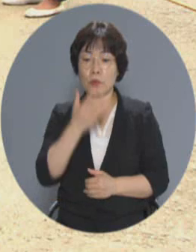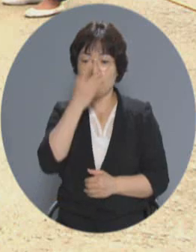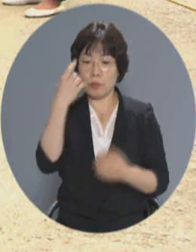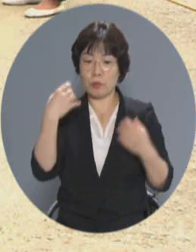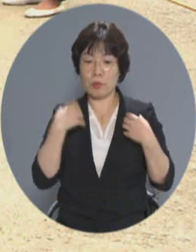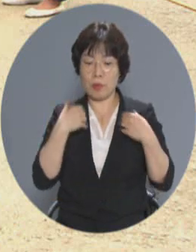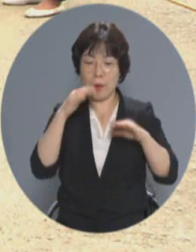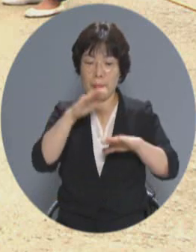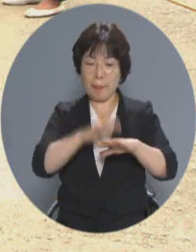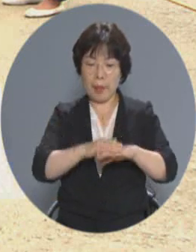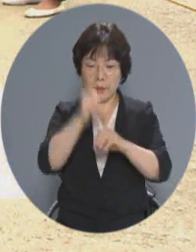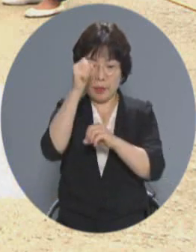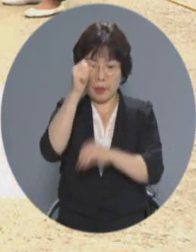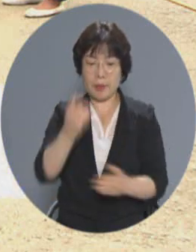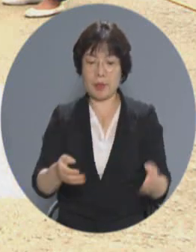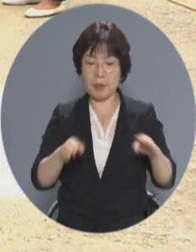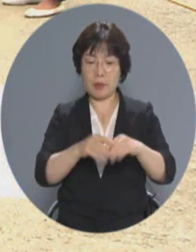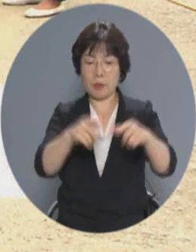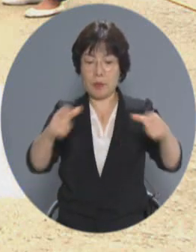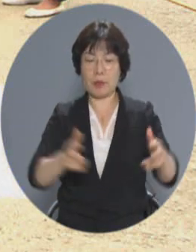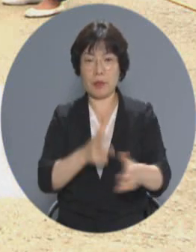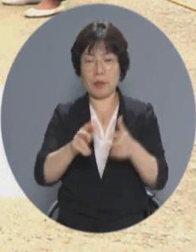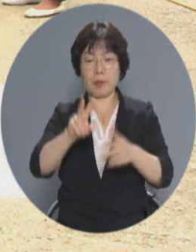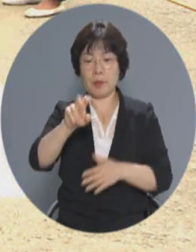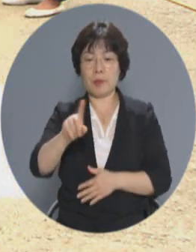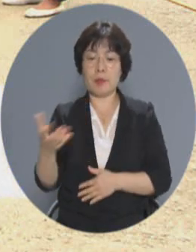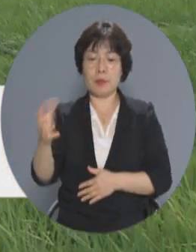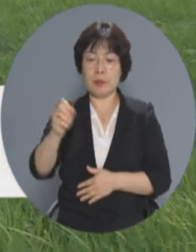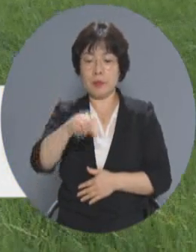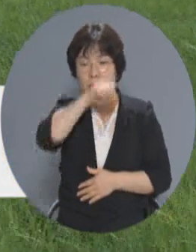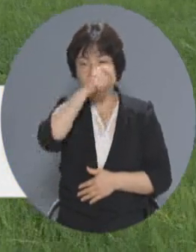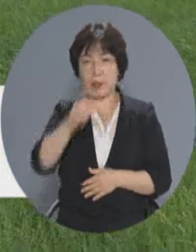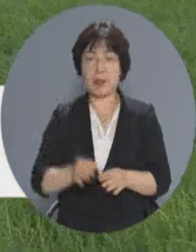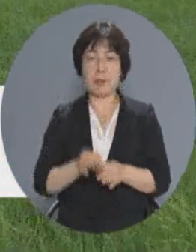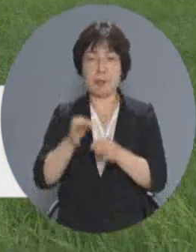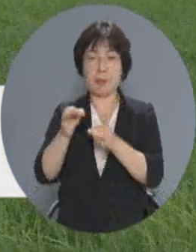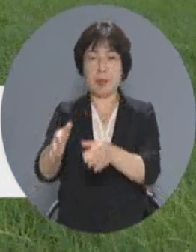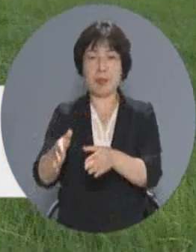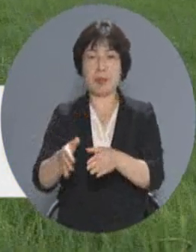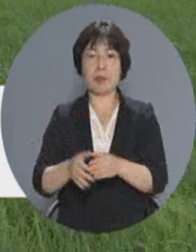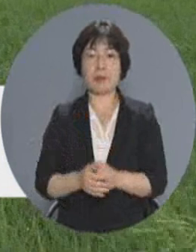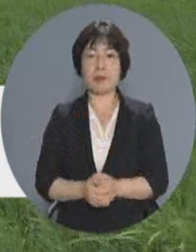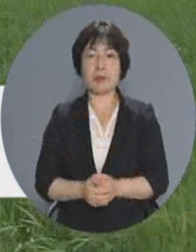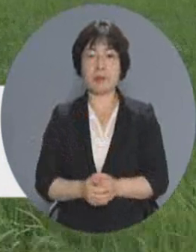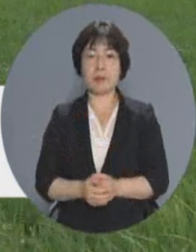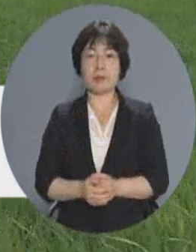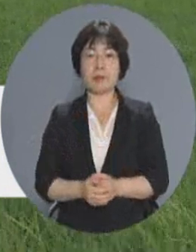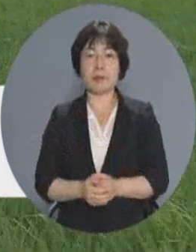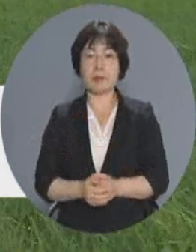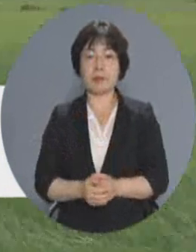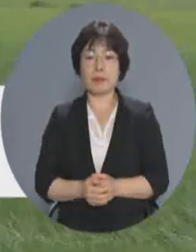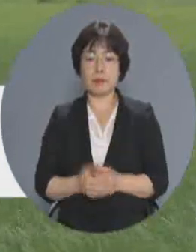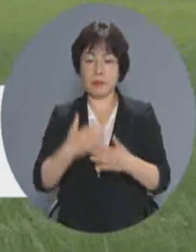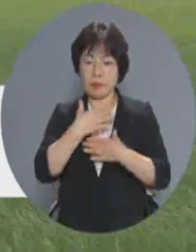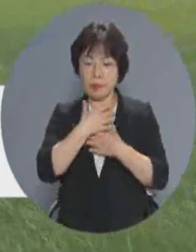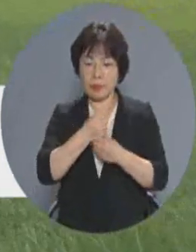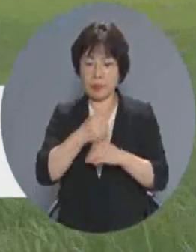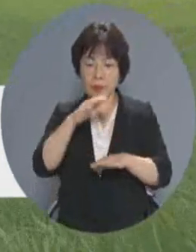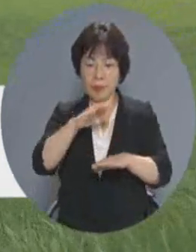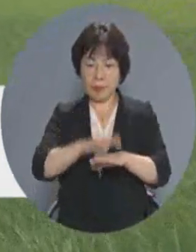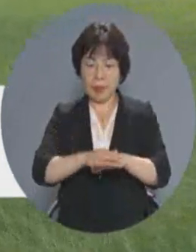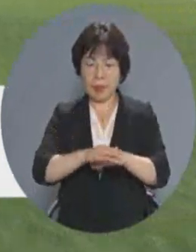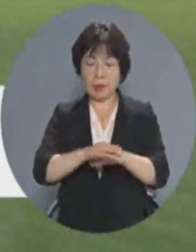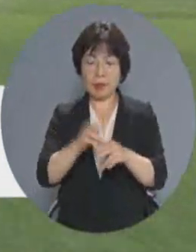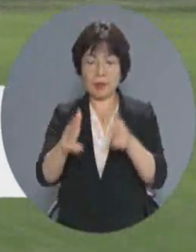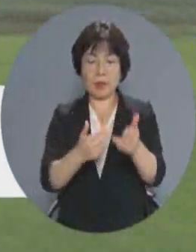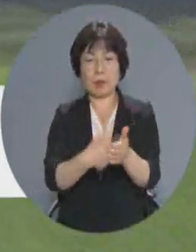순천시가 농업 생산 기반 시설 확충 사업에 21억 원의 예산을 추가 투입합니다. 순천시는 안정적인 영농 기반을